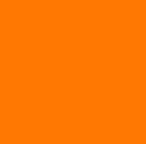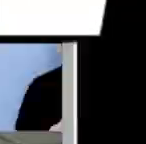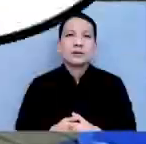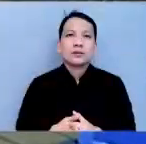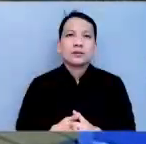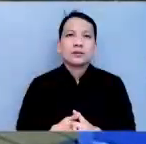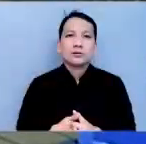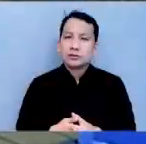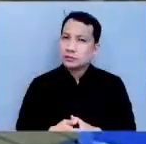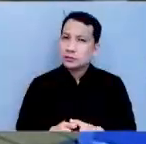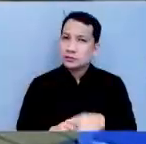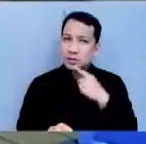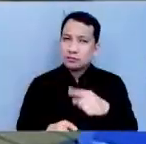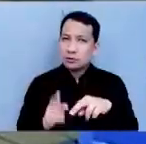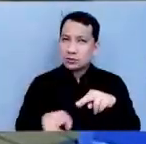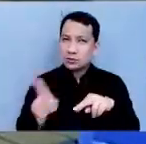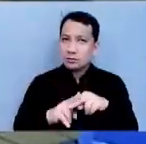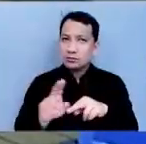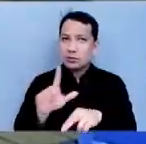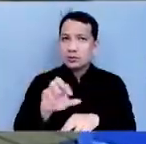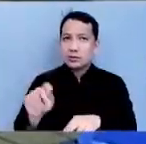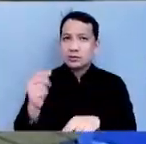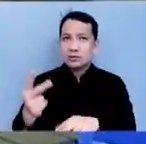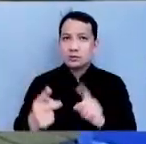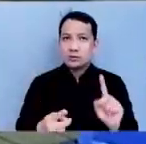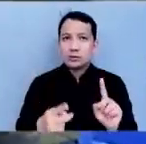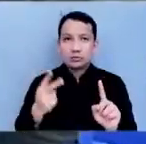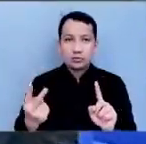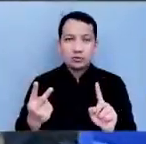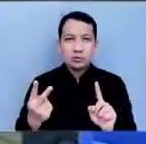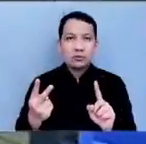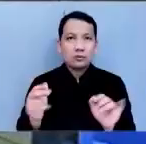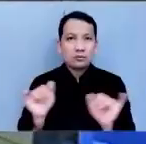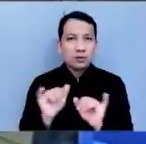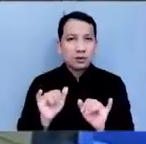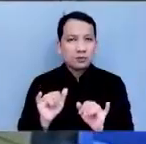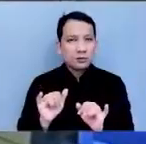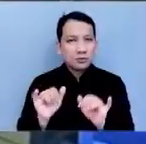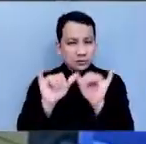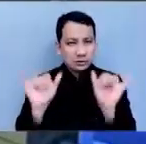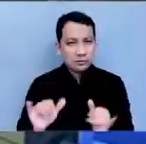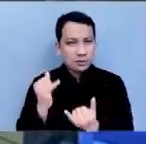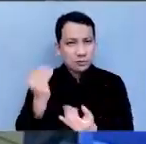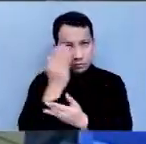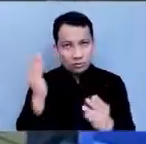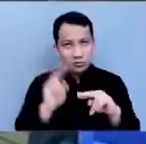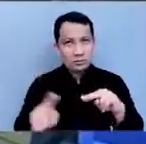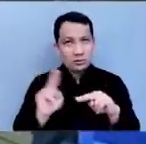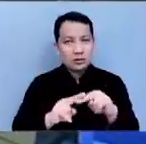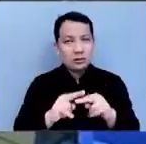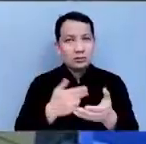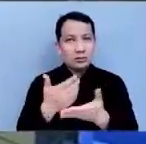MRT 3 matapos nga magtaas ng pasahe itong LRT Lines 1 at 2. Ang naging sistema kasi ay kailangan magpasa pa rin